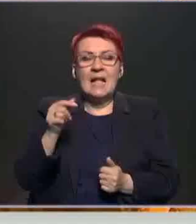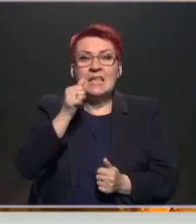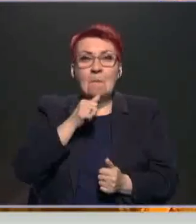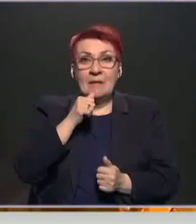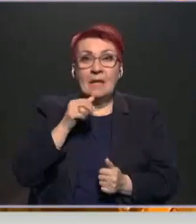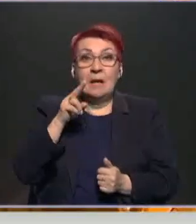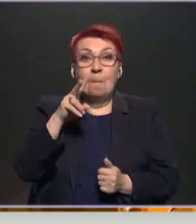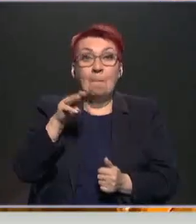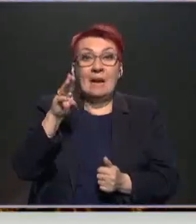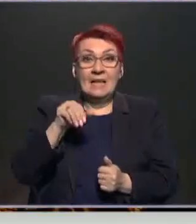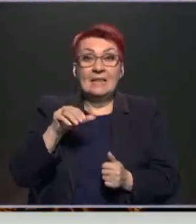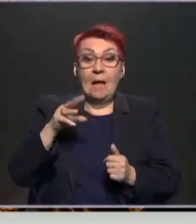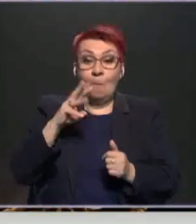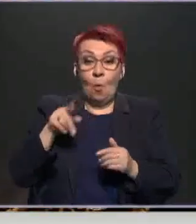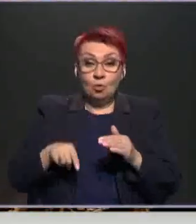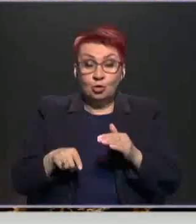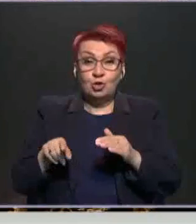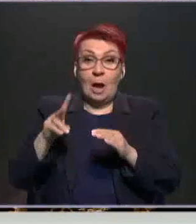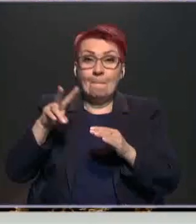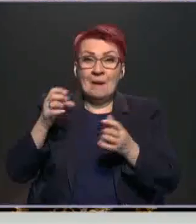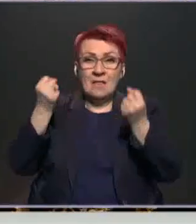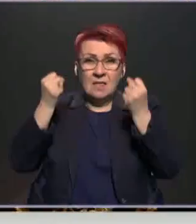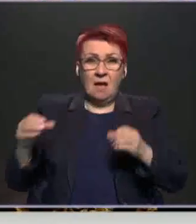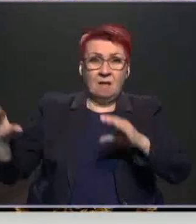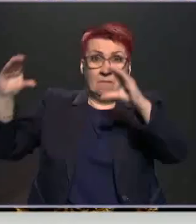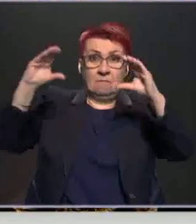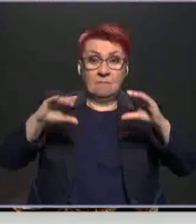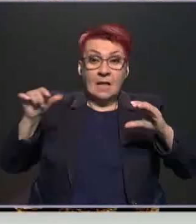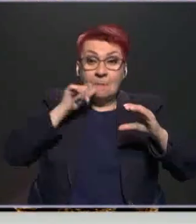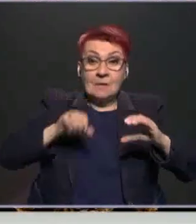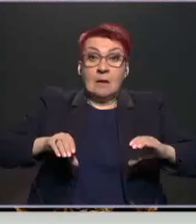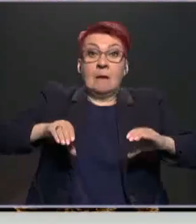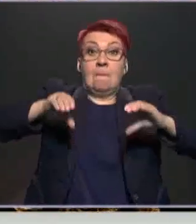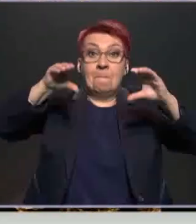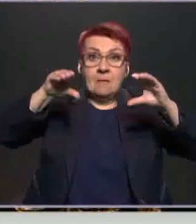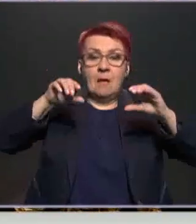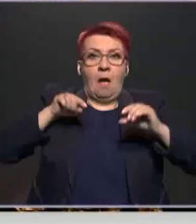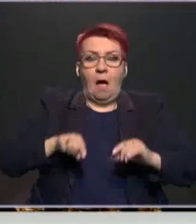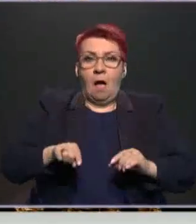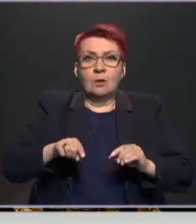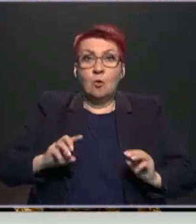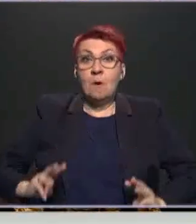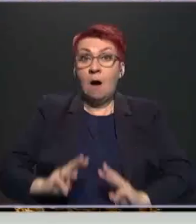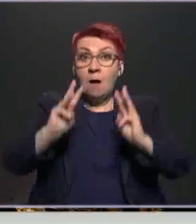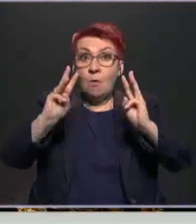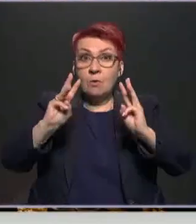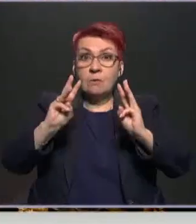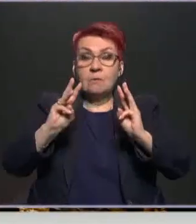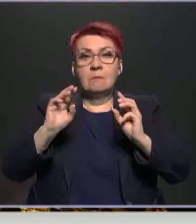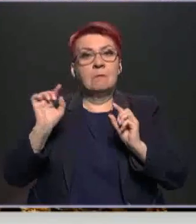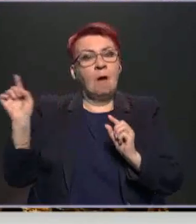плиту, которой были укрыты мощи, и из-под плиты вышел огонь. Поэтому они все поняли и даже почтили их память